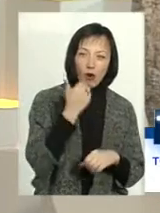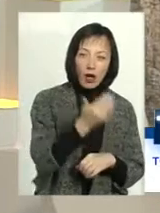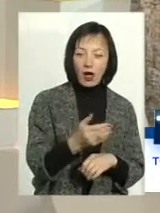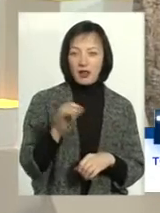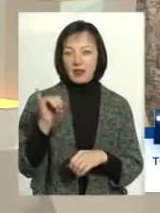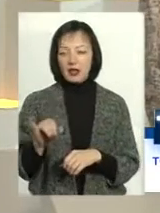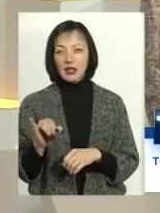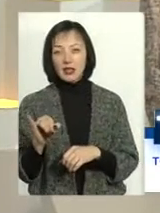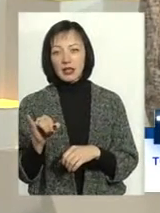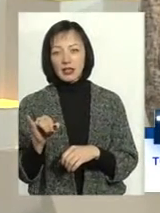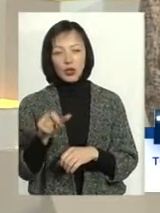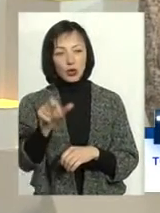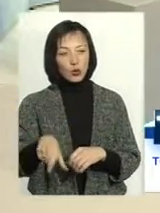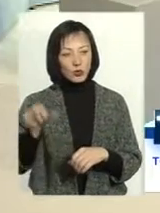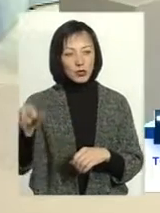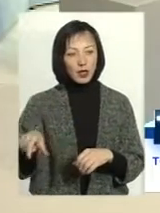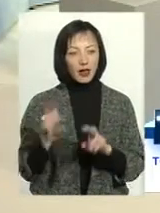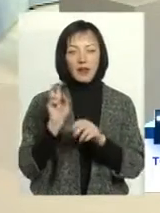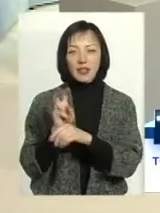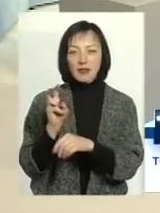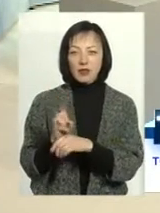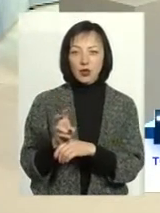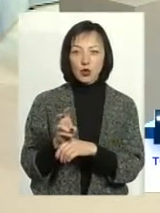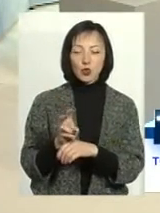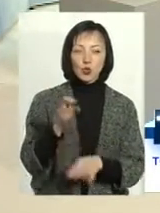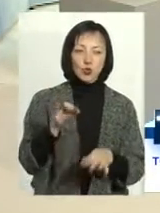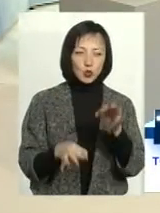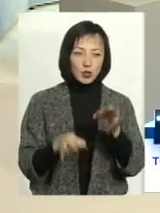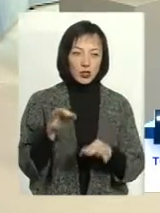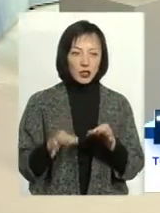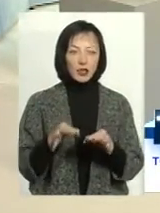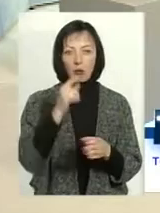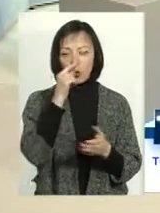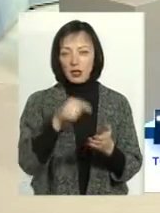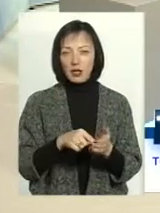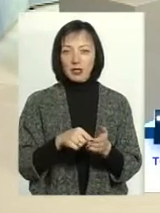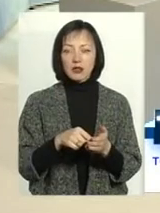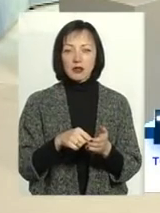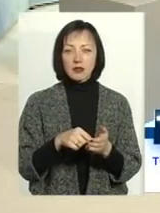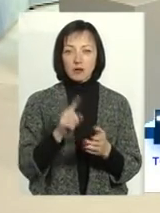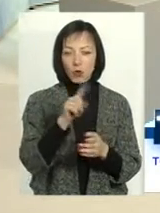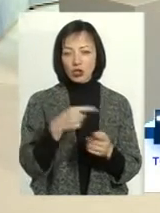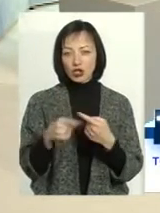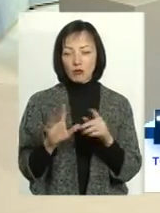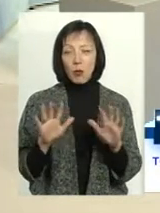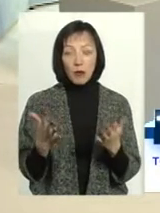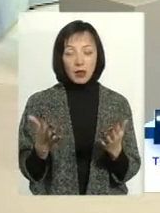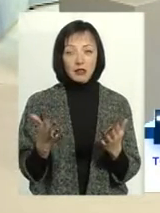до людей, які відвідують суди, чи опинилися в той чи інший момент.